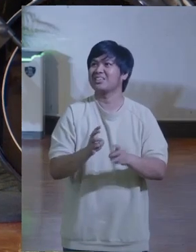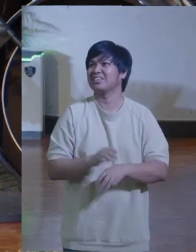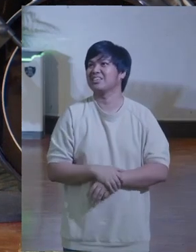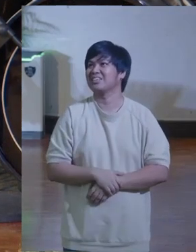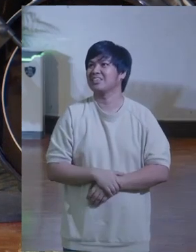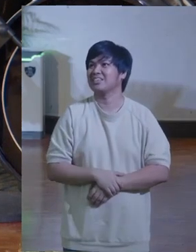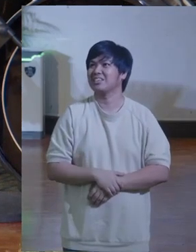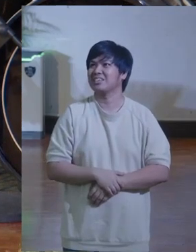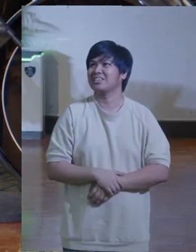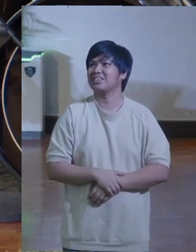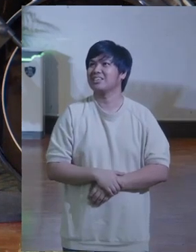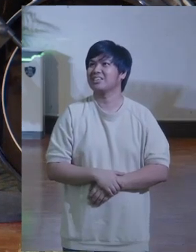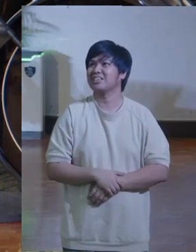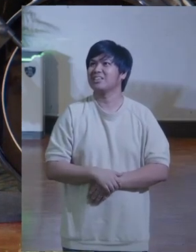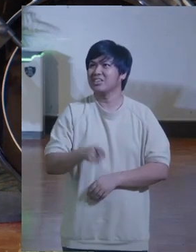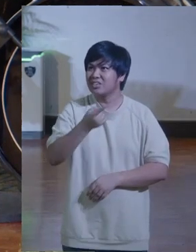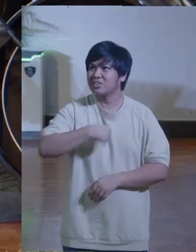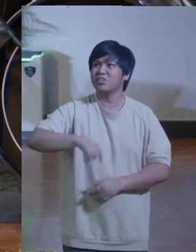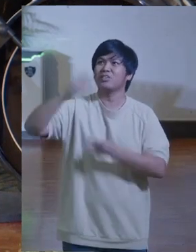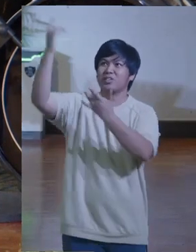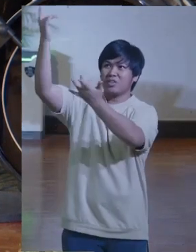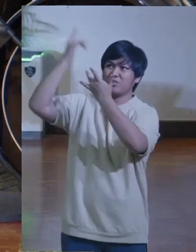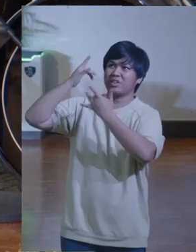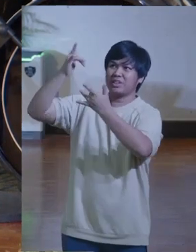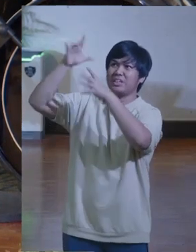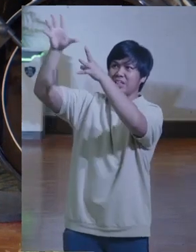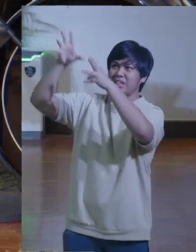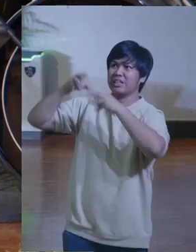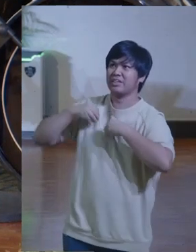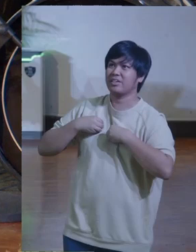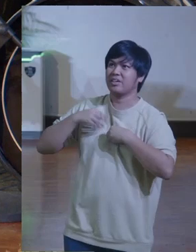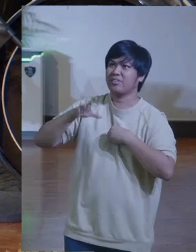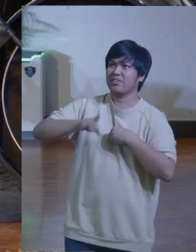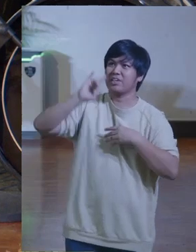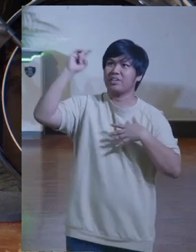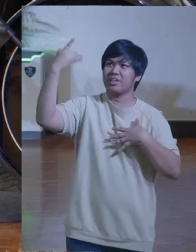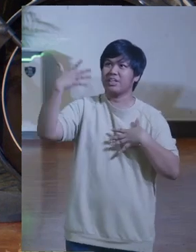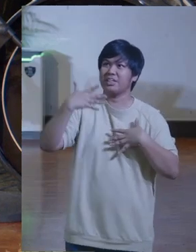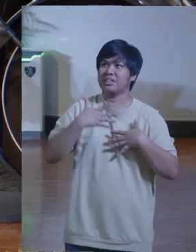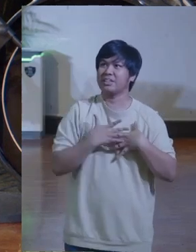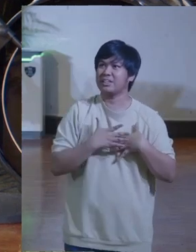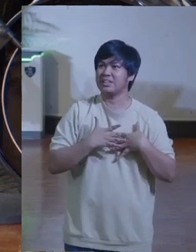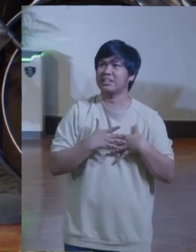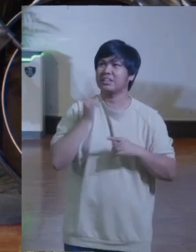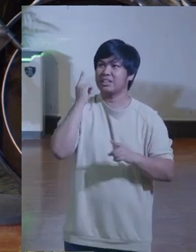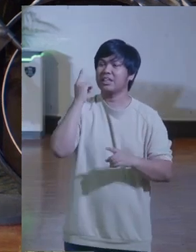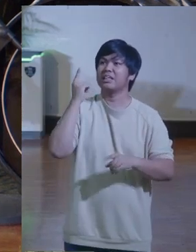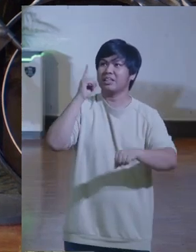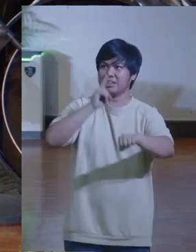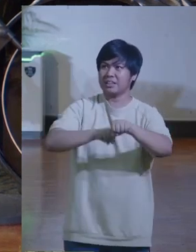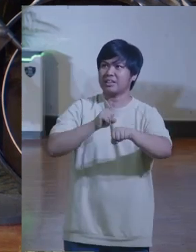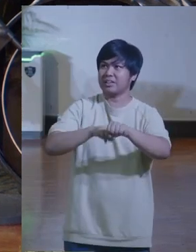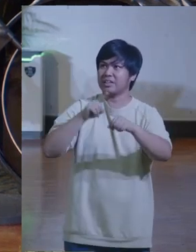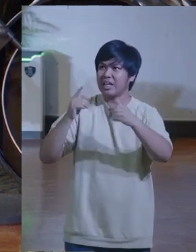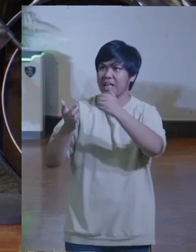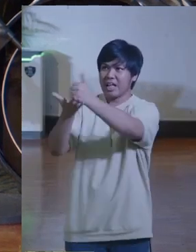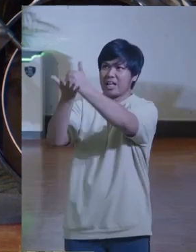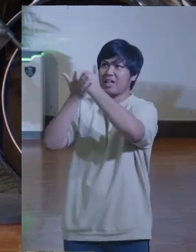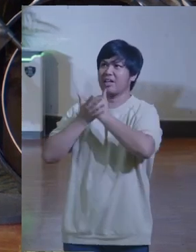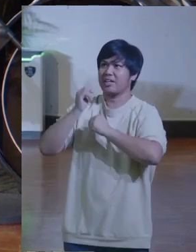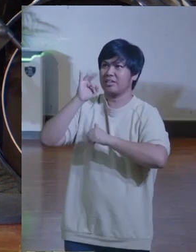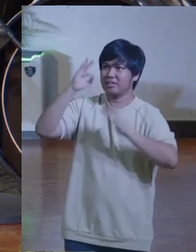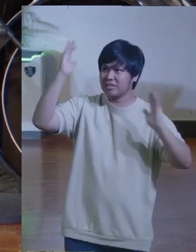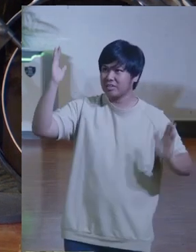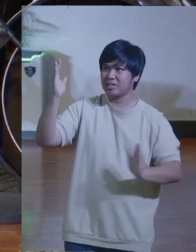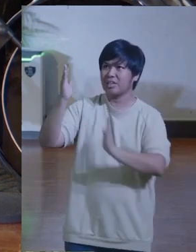effected. Next slide. That we obtain mercy and find grace in seasonable aid if we